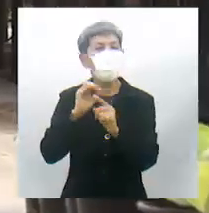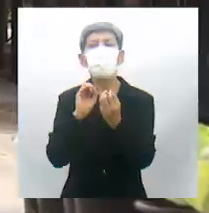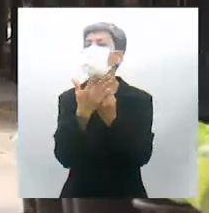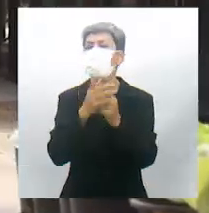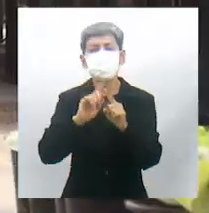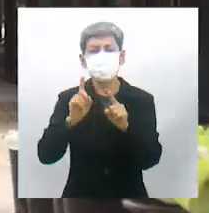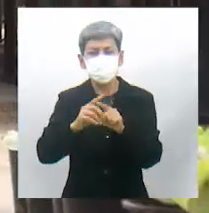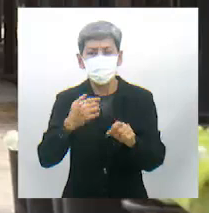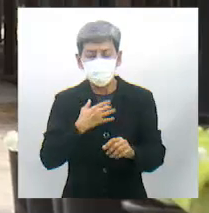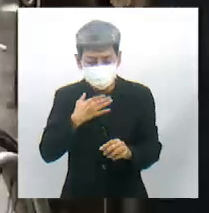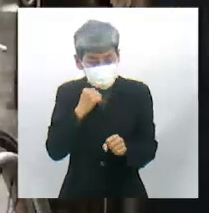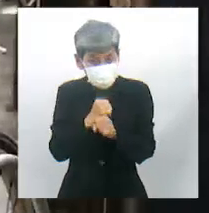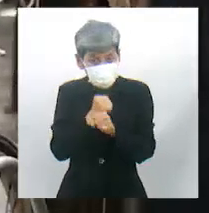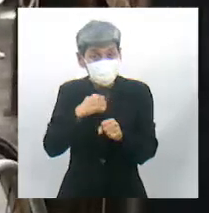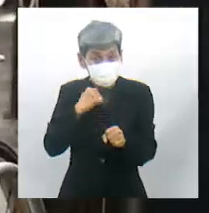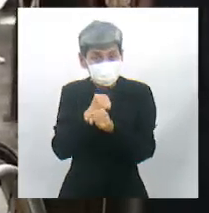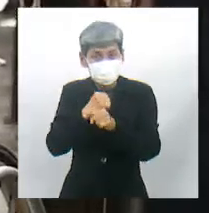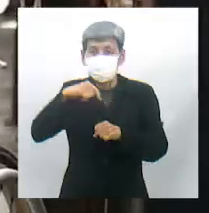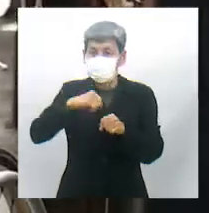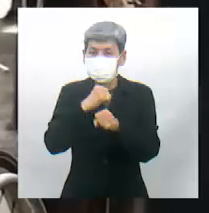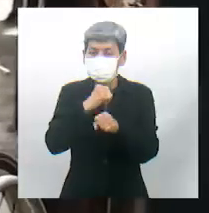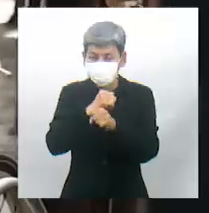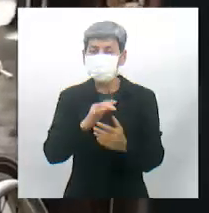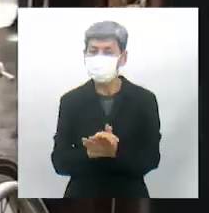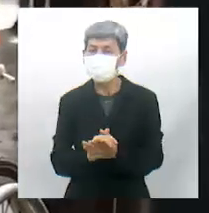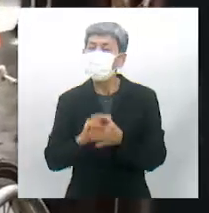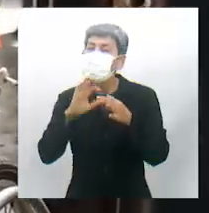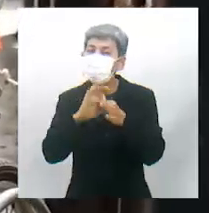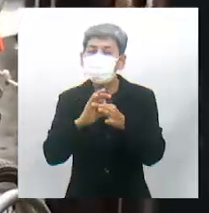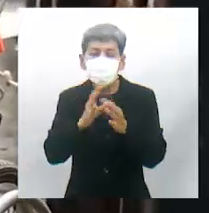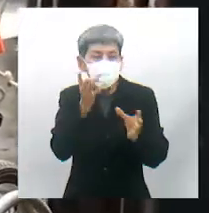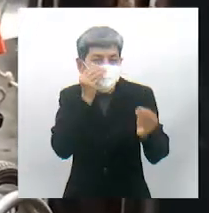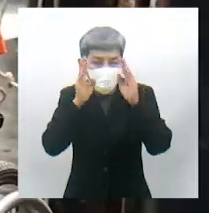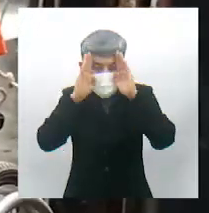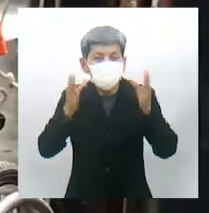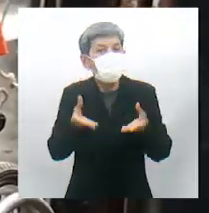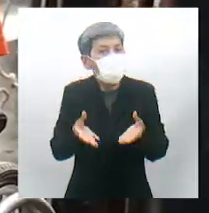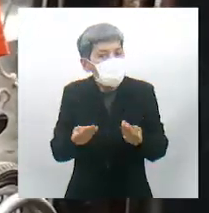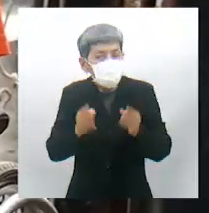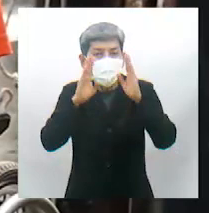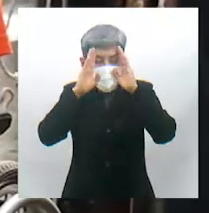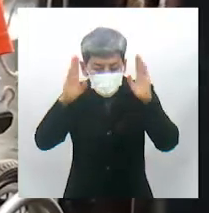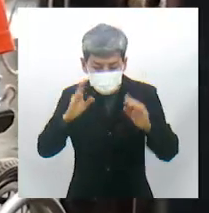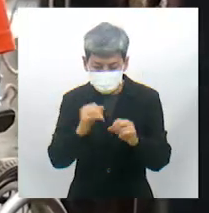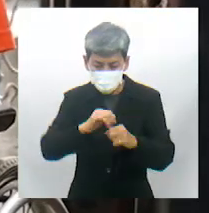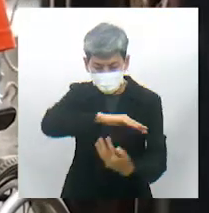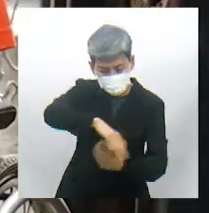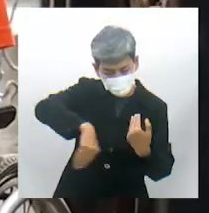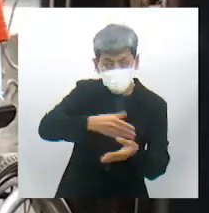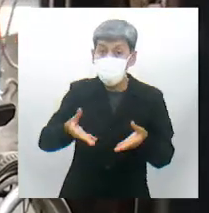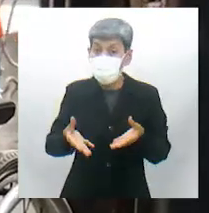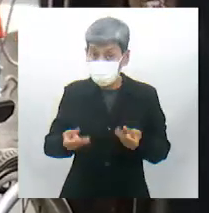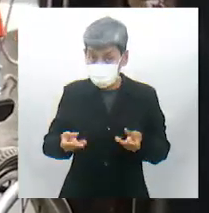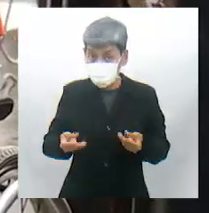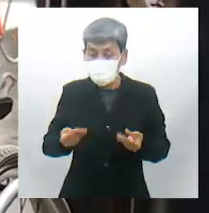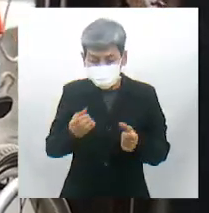ครับถ้ามาทำงานที่นี่นะครับก็ได้เกี่ยวกับความรู้เรื่องดินการผสมดิน